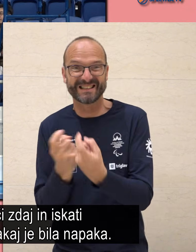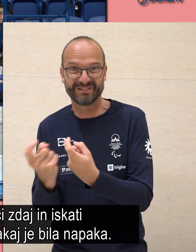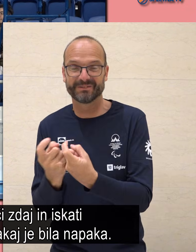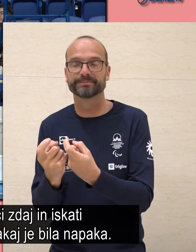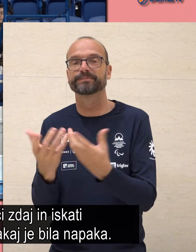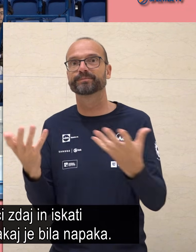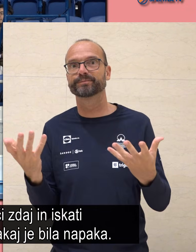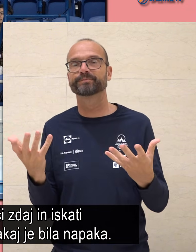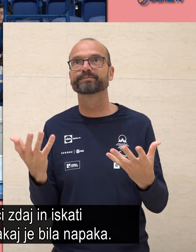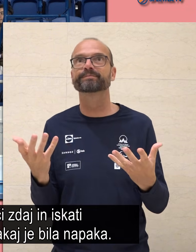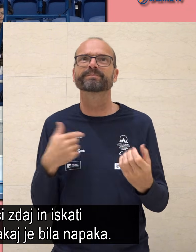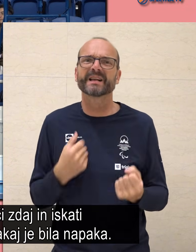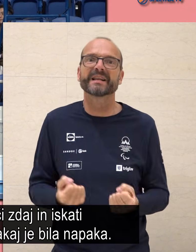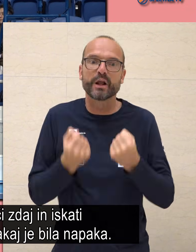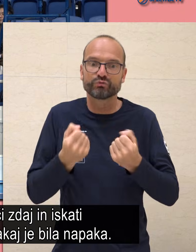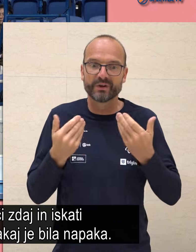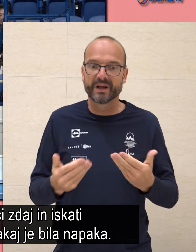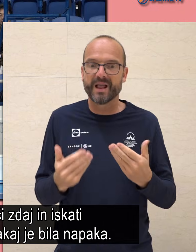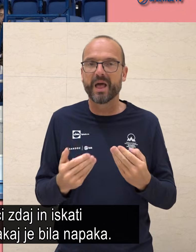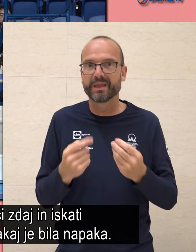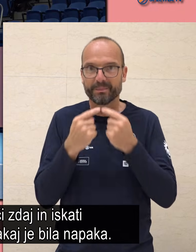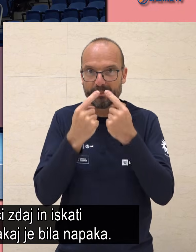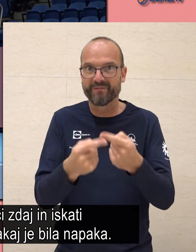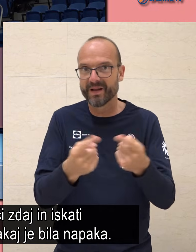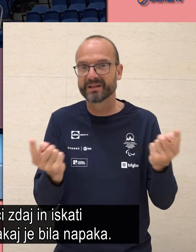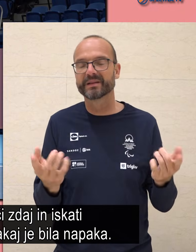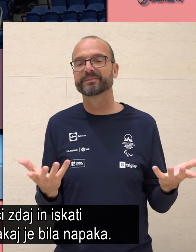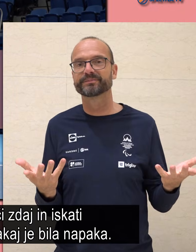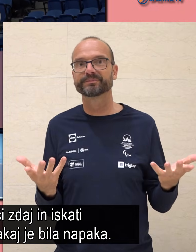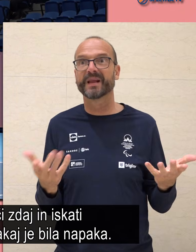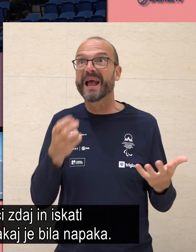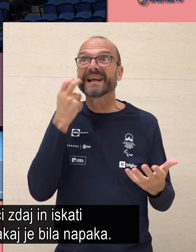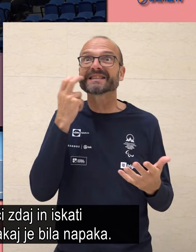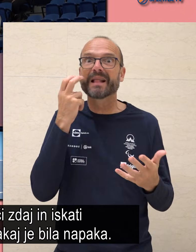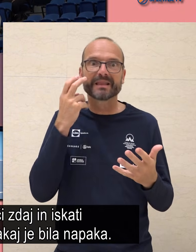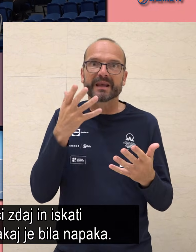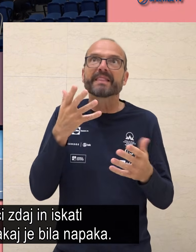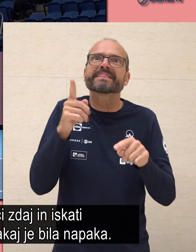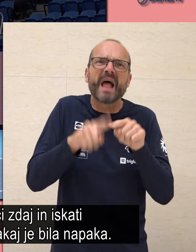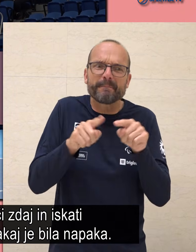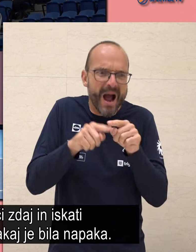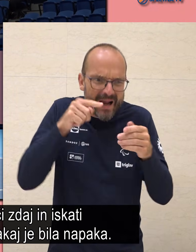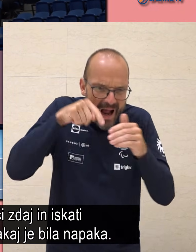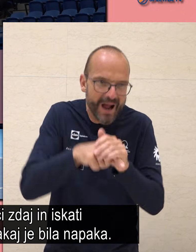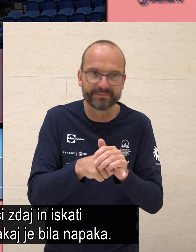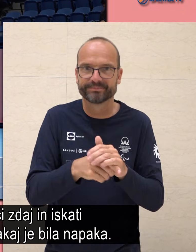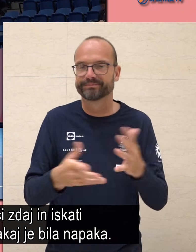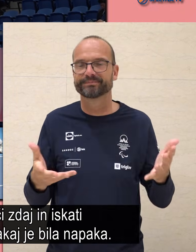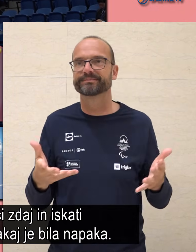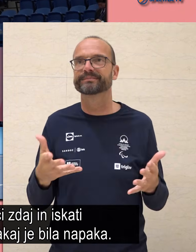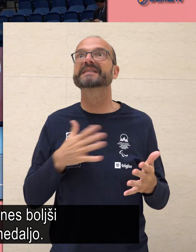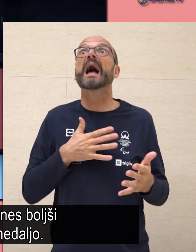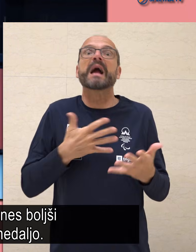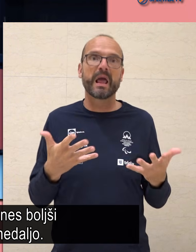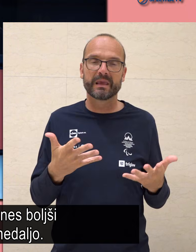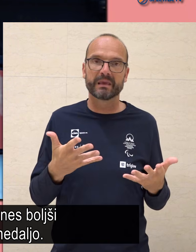tako da ne vem, težko je reči zdaj in iskati dlako v jajcu, kje je bila napaka, zakaj je bila